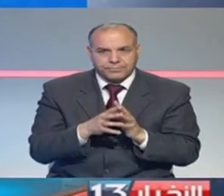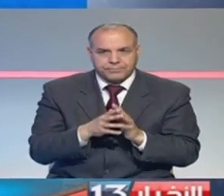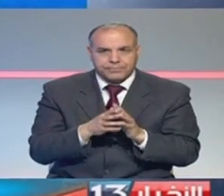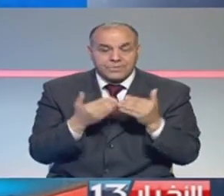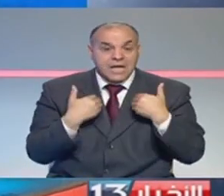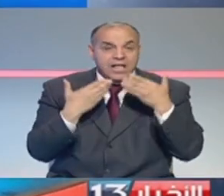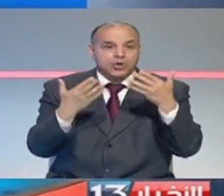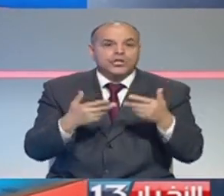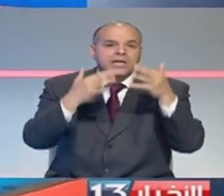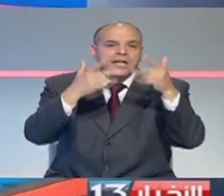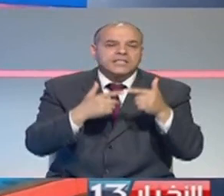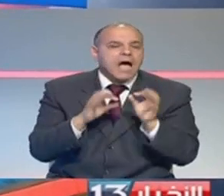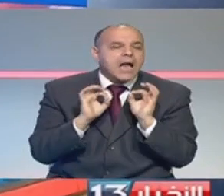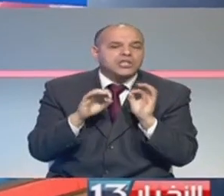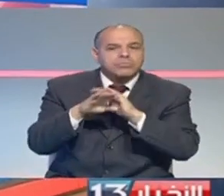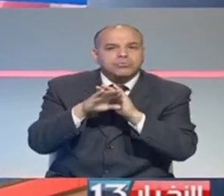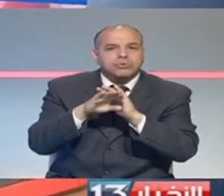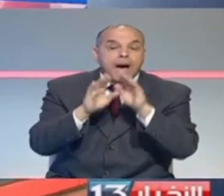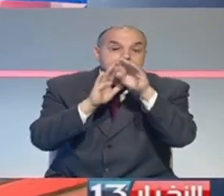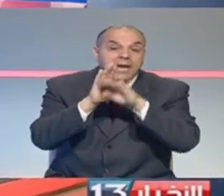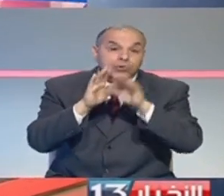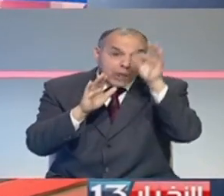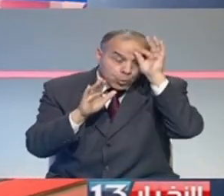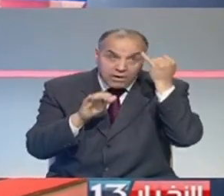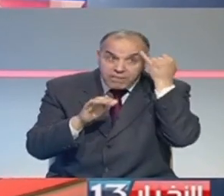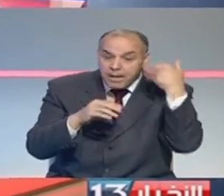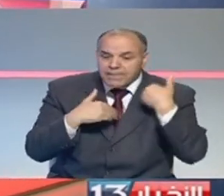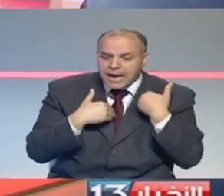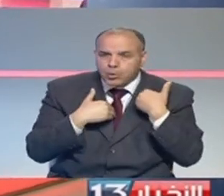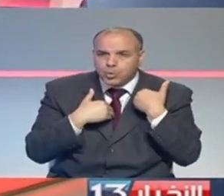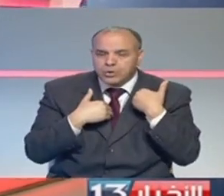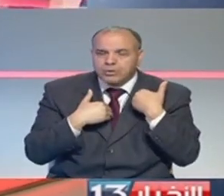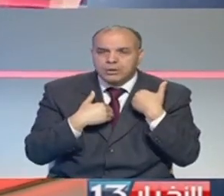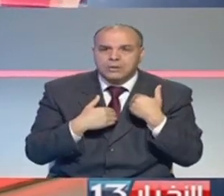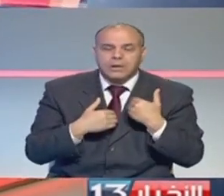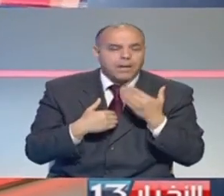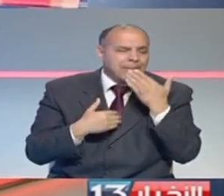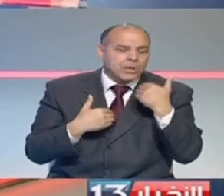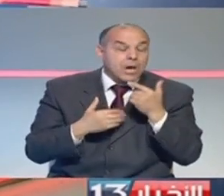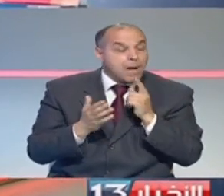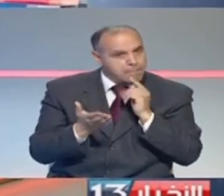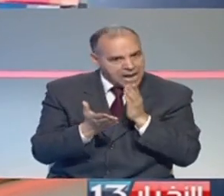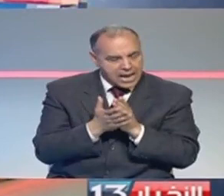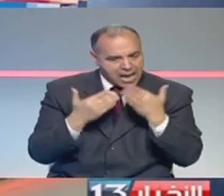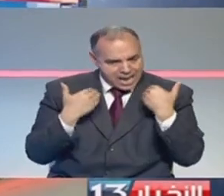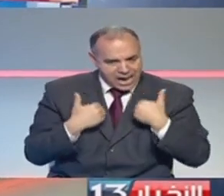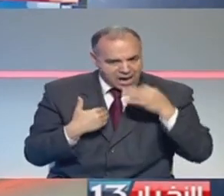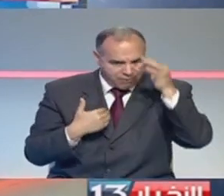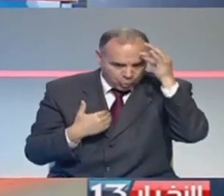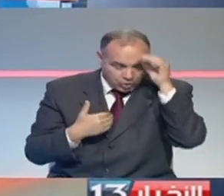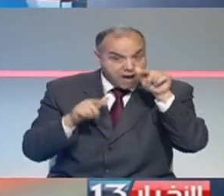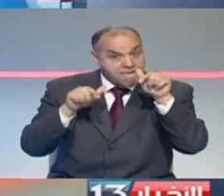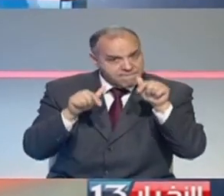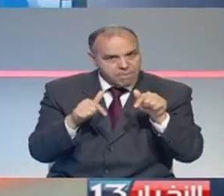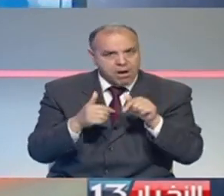هذا جاي نتيجة قلت لك الاستراتيجية التونسية، مش معناها بمنطق شكار روحه، ولكن بالحق رانا في تونس